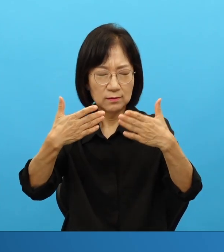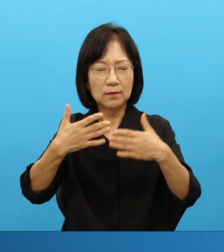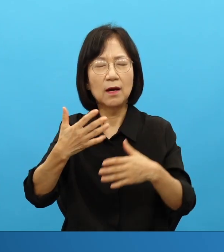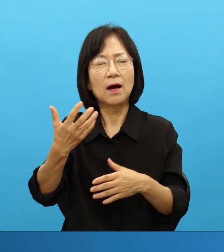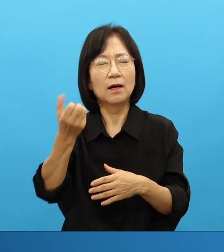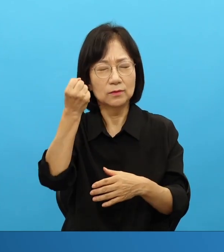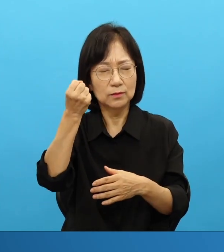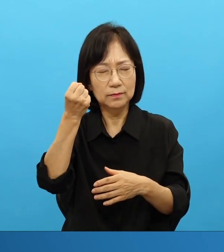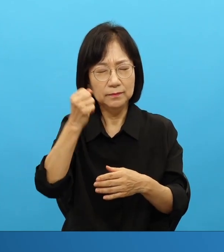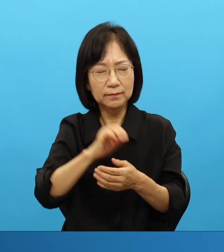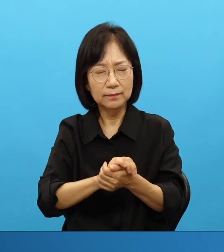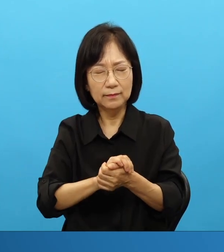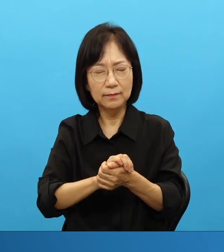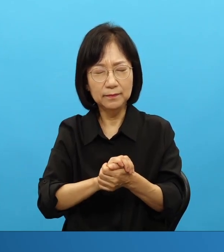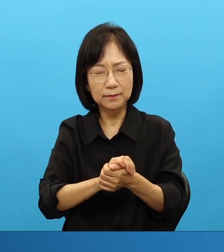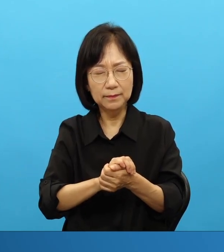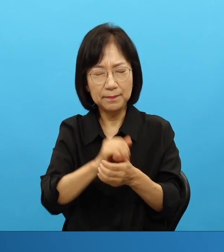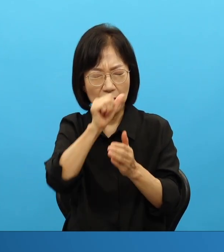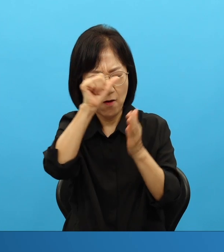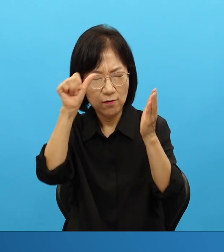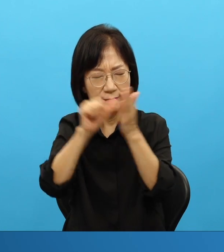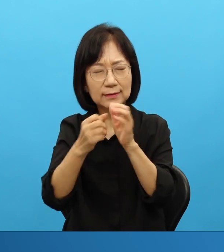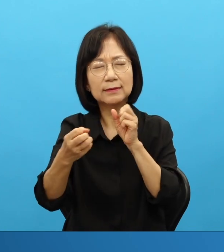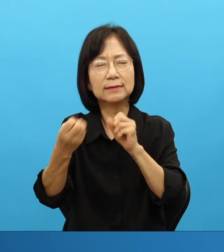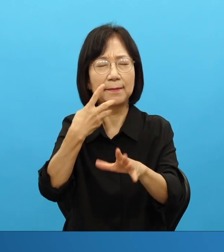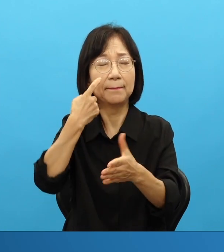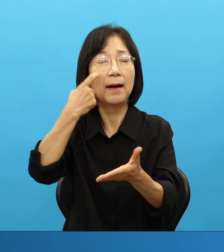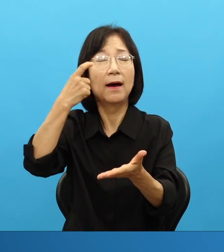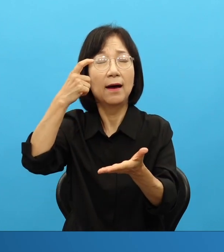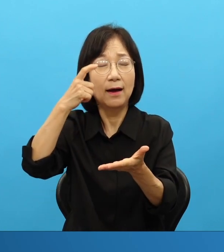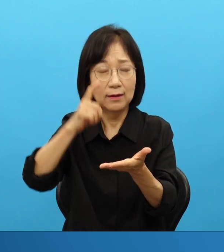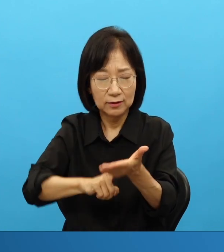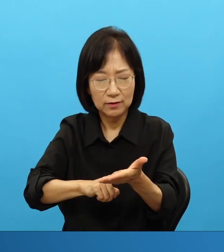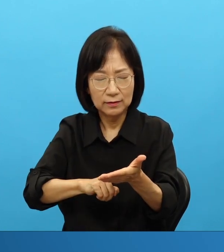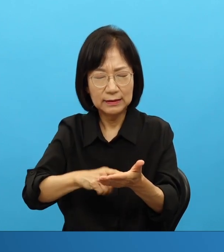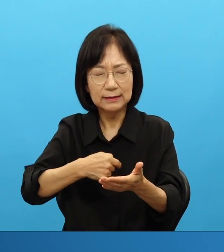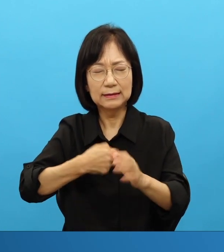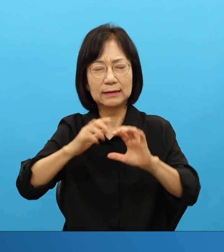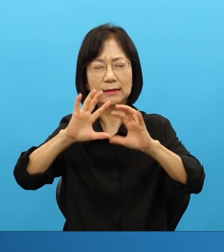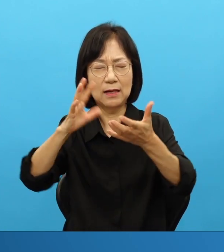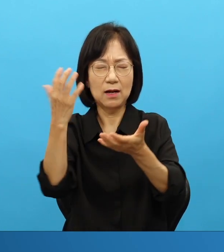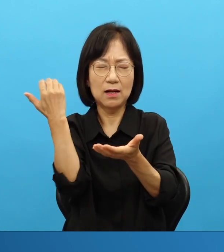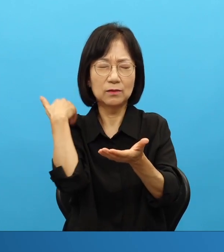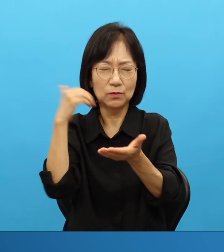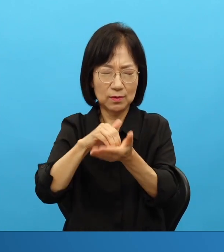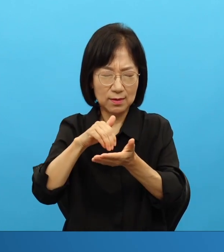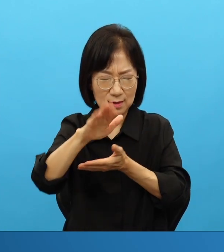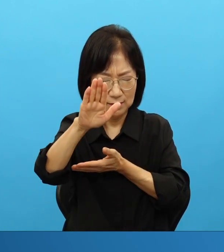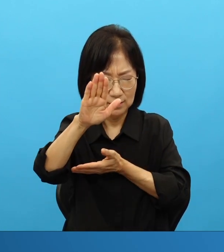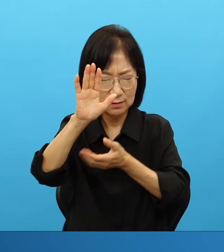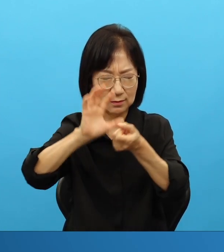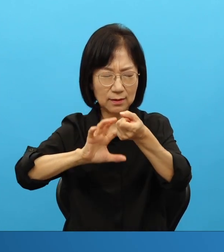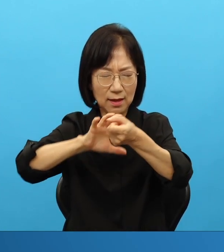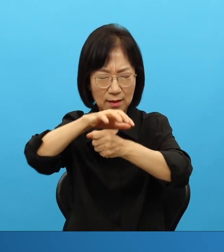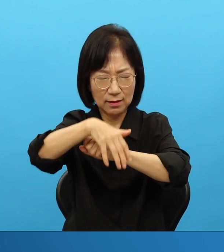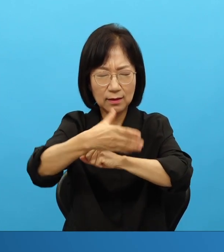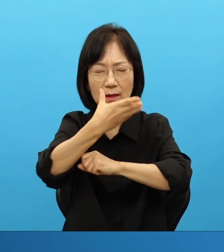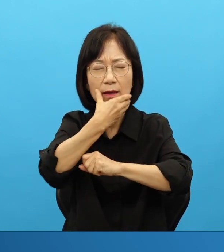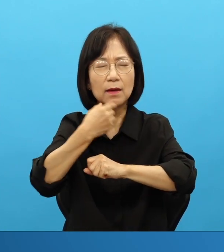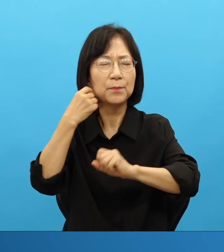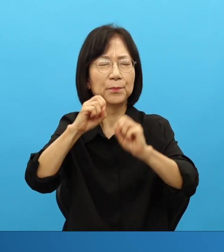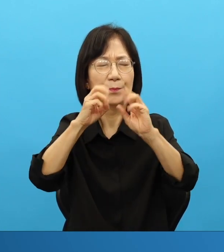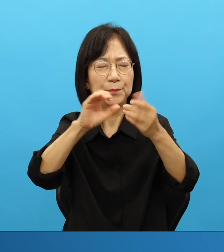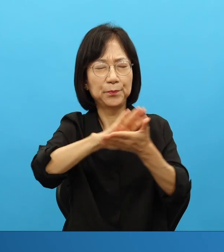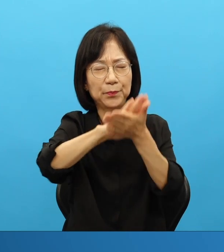평생의 응답을 찾고 돌아가서 세계 복음화의 주역으로 쓰임받게 하옵소서. Thank you for leading us within your grace throughout the 27th